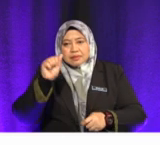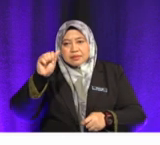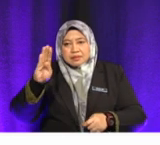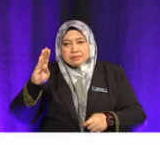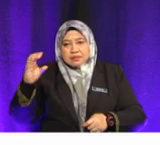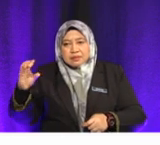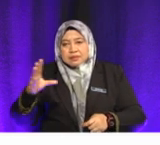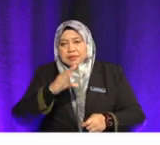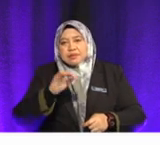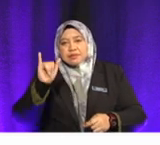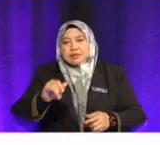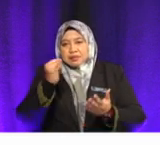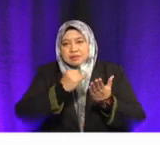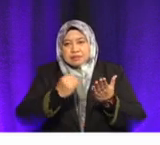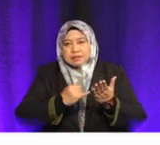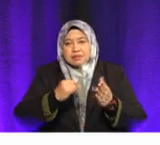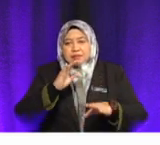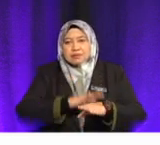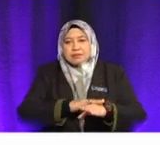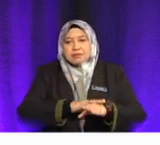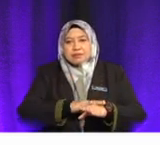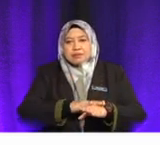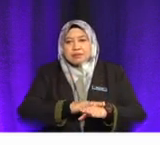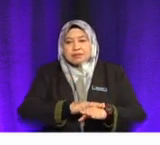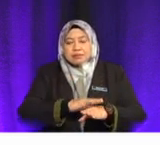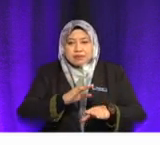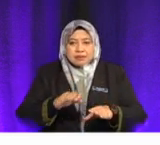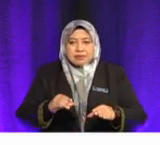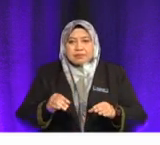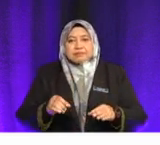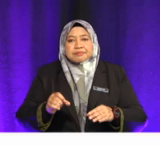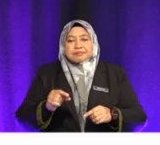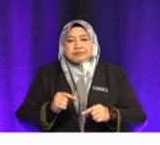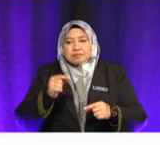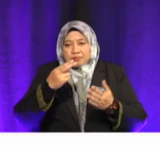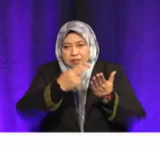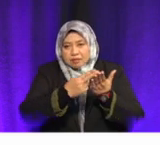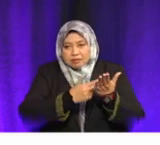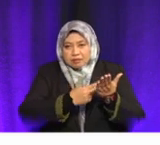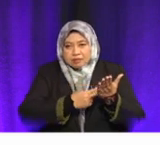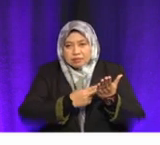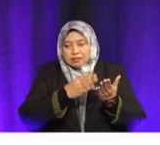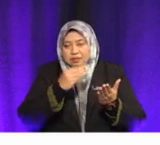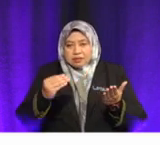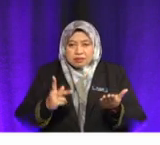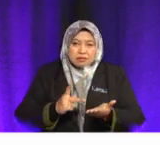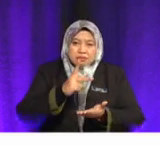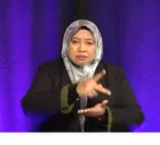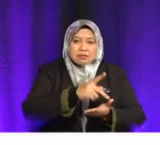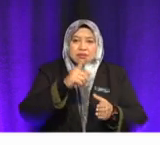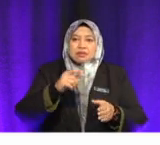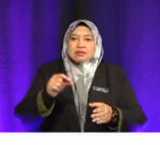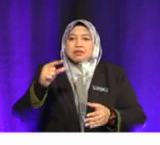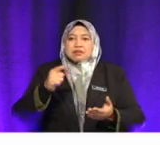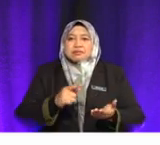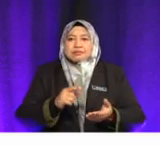segi empat sama bersisi satu unit Uraikan dan lukisan X yang berjarak